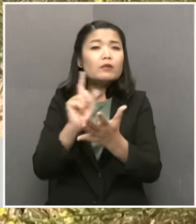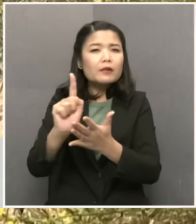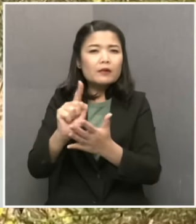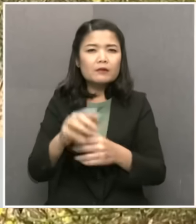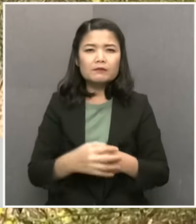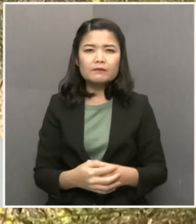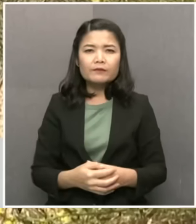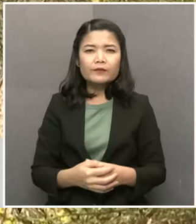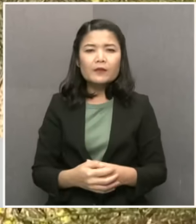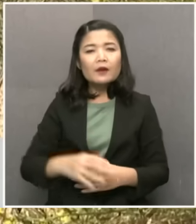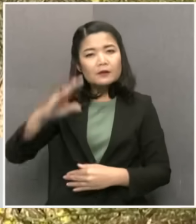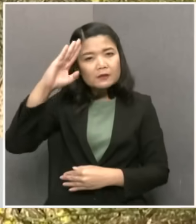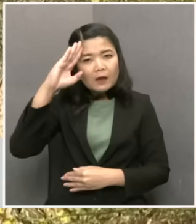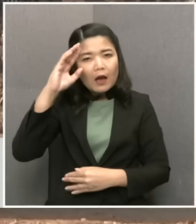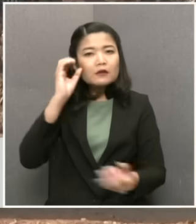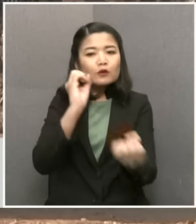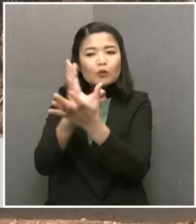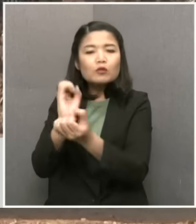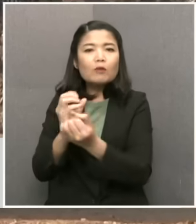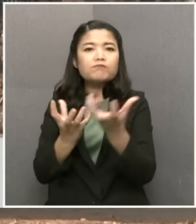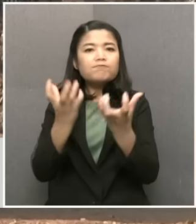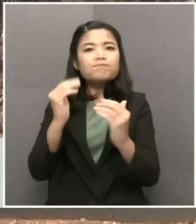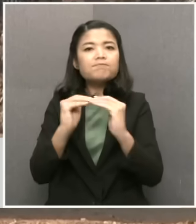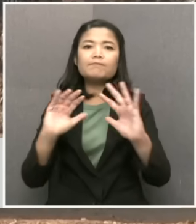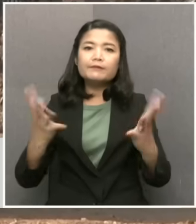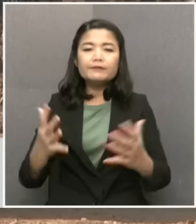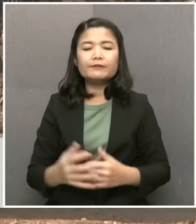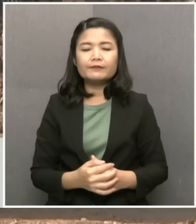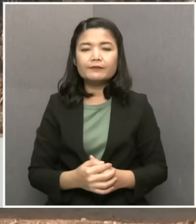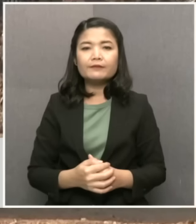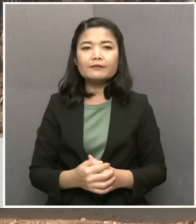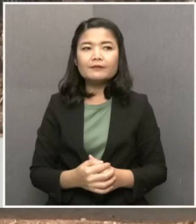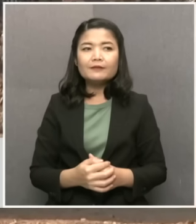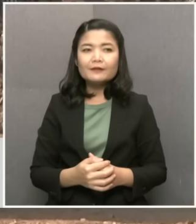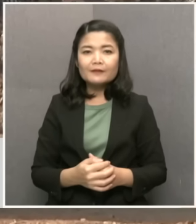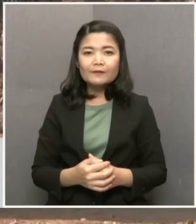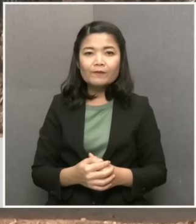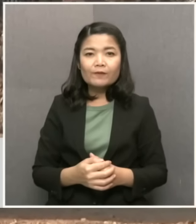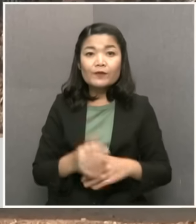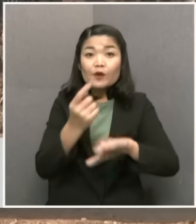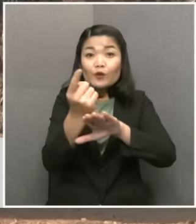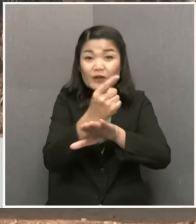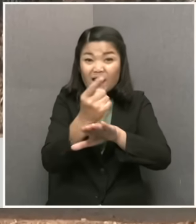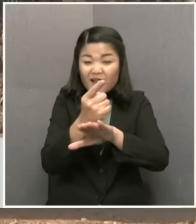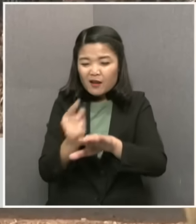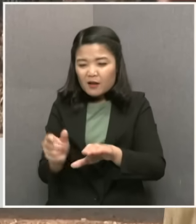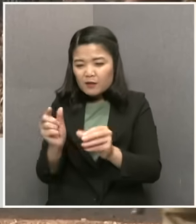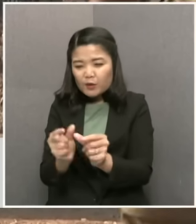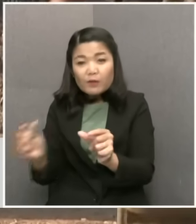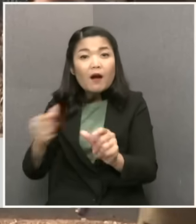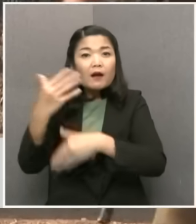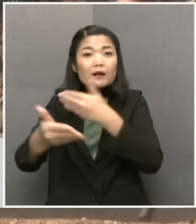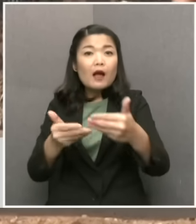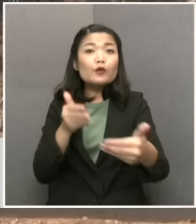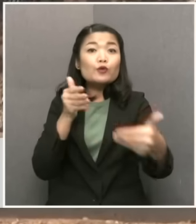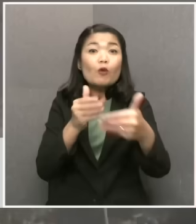สมดุลทางการทหารในภูมิภาคสำหรับการอนุมัติขายกระสุนปืนใหญ่รถถังที่เป็นกรณีฉุกเฉินให้กับทางอิสรา